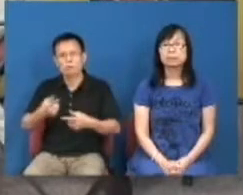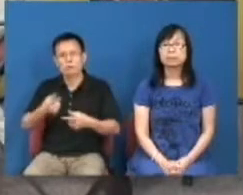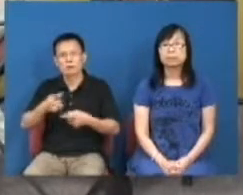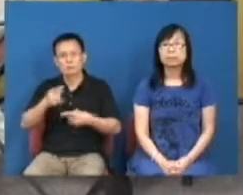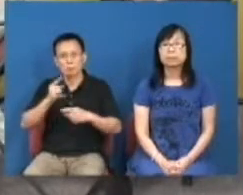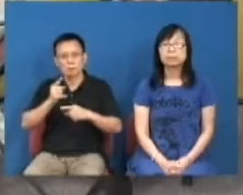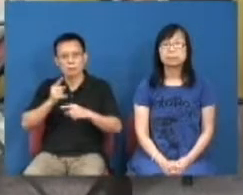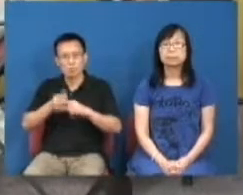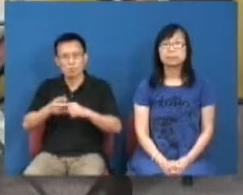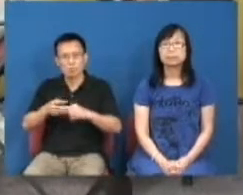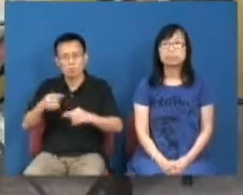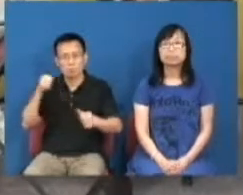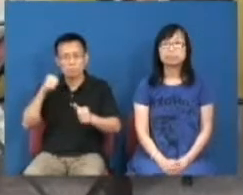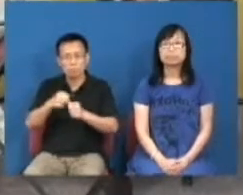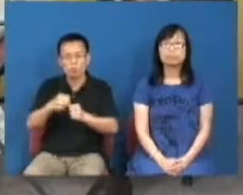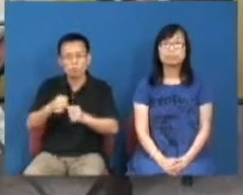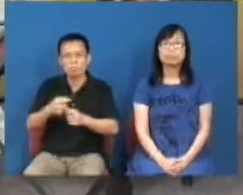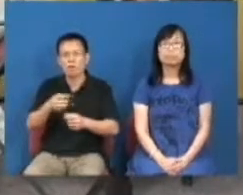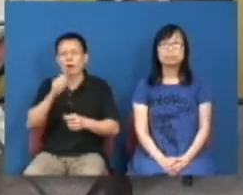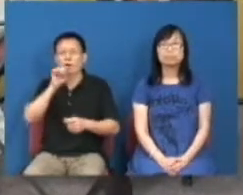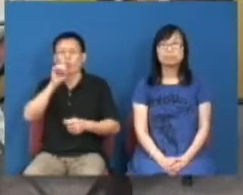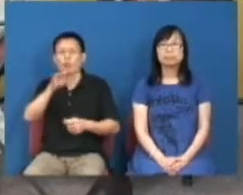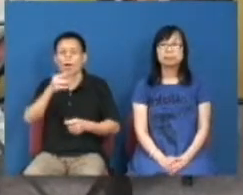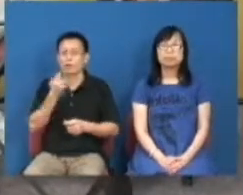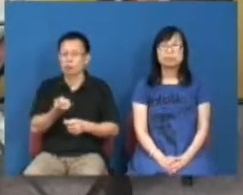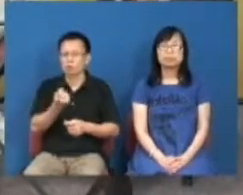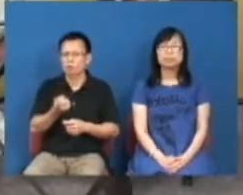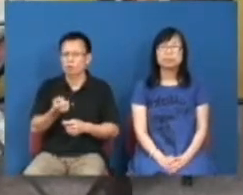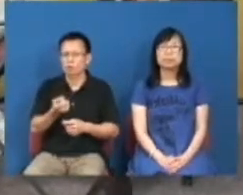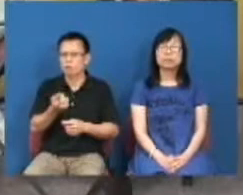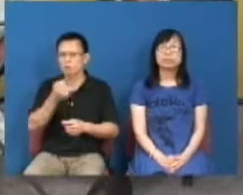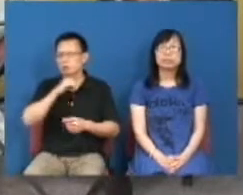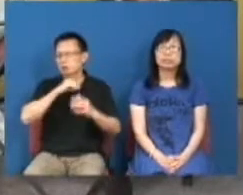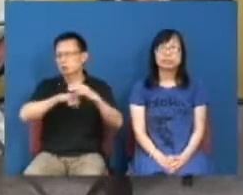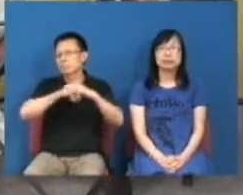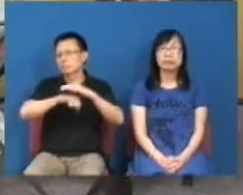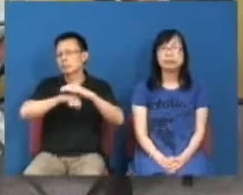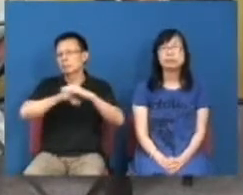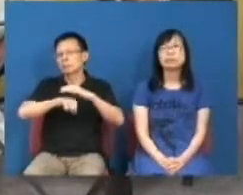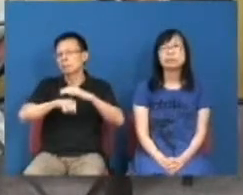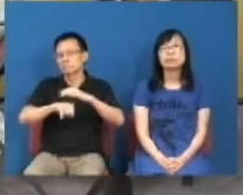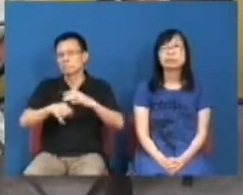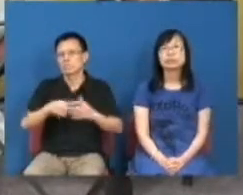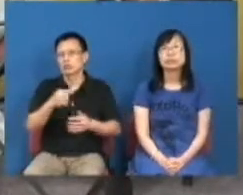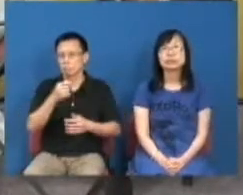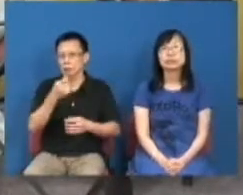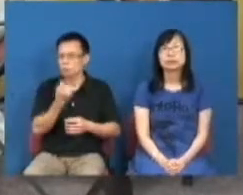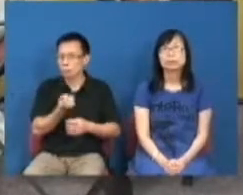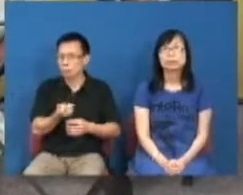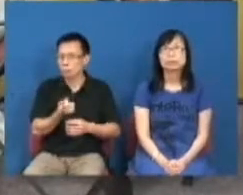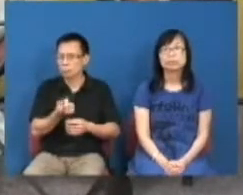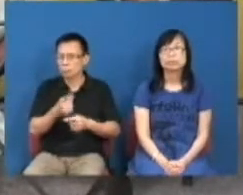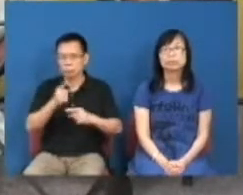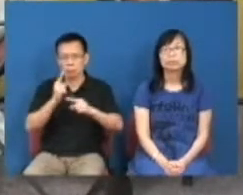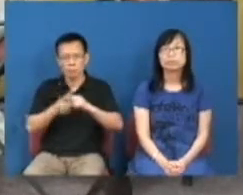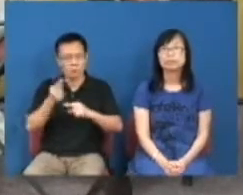攻擊性？講説話好易嘅。尤其是講一啲好尖酸嘅説話都好容易。係咪佢真係想？佢